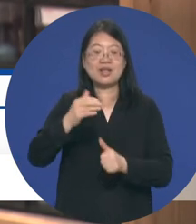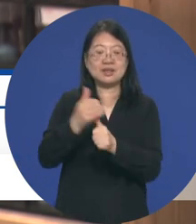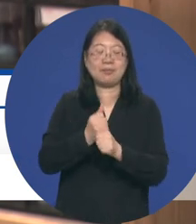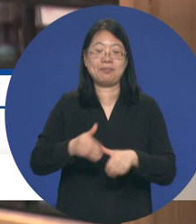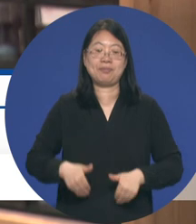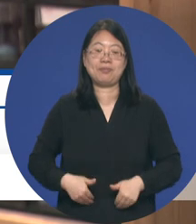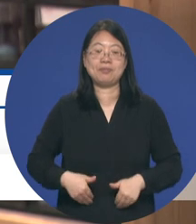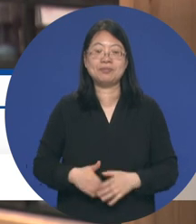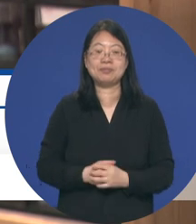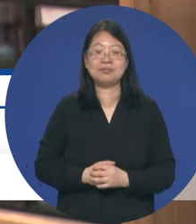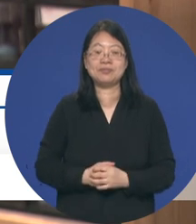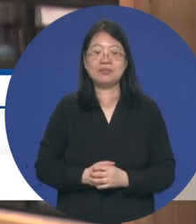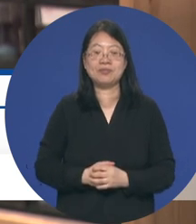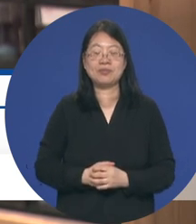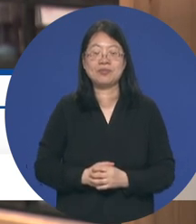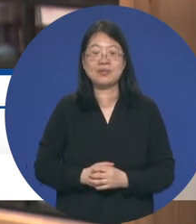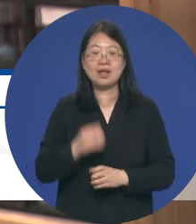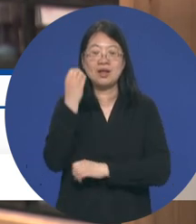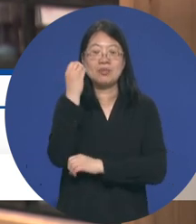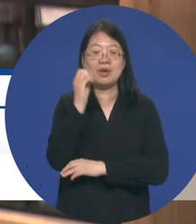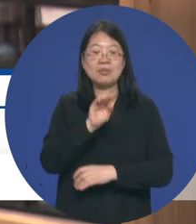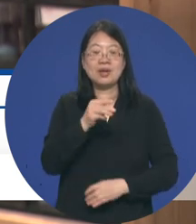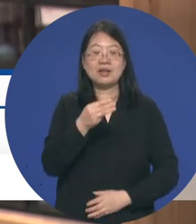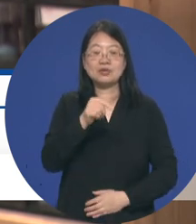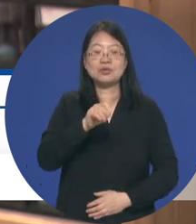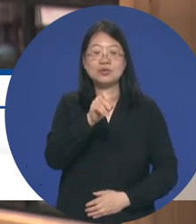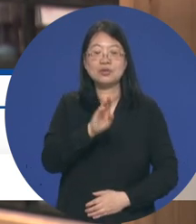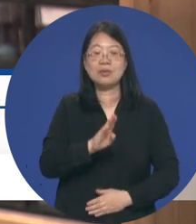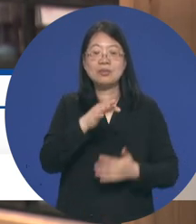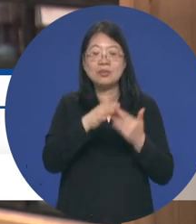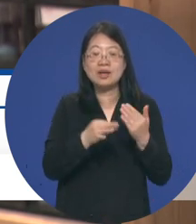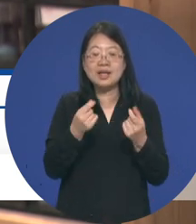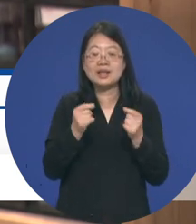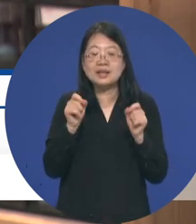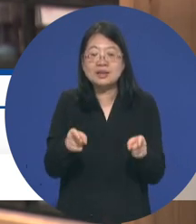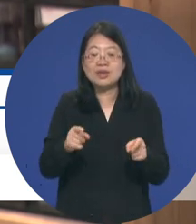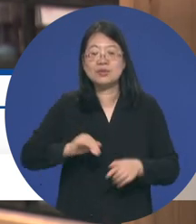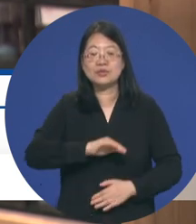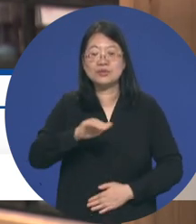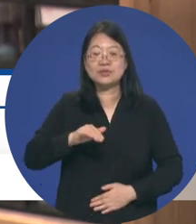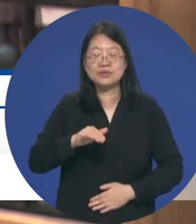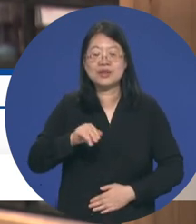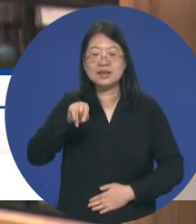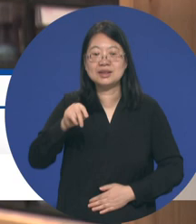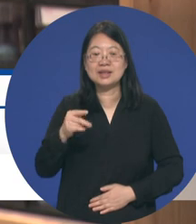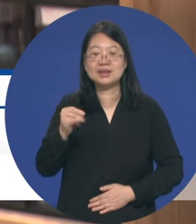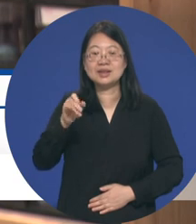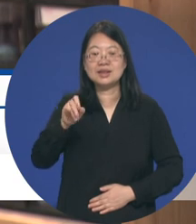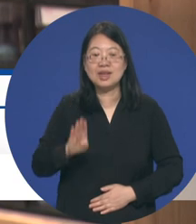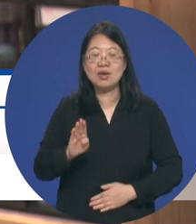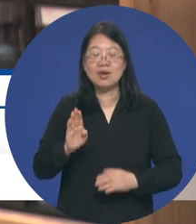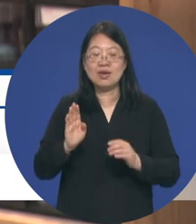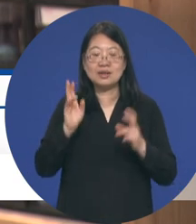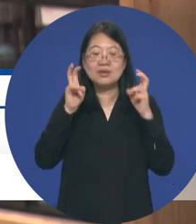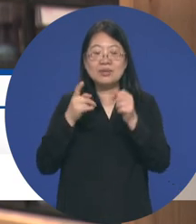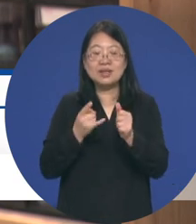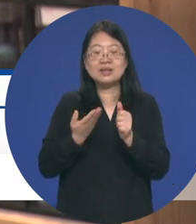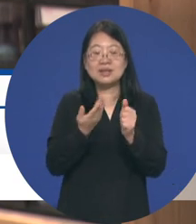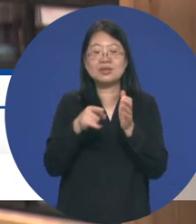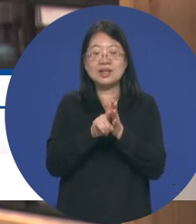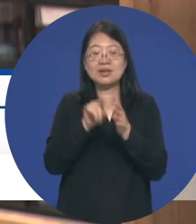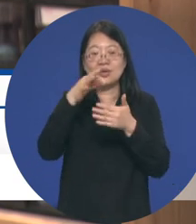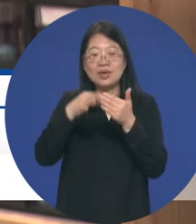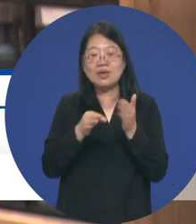잡아야 된다고 생각을 하거든요 그래서 본 밸류업 프로그램도 그런 기회를 어 우리 스타터 기 기업에게 드리기 위해서이